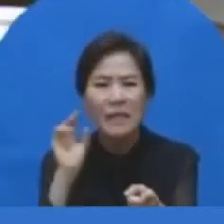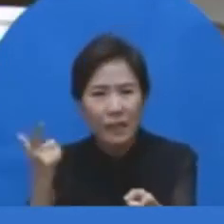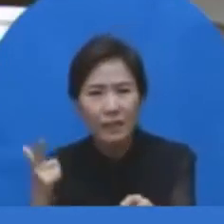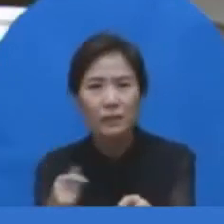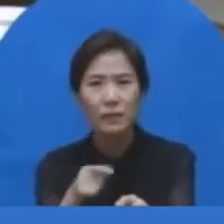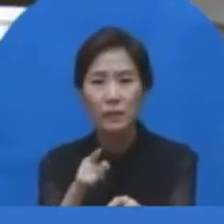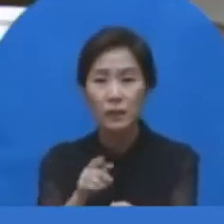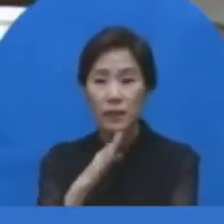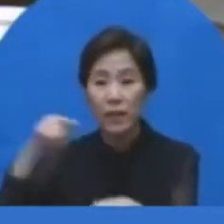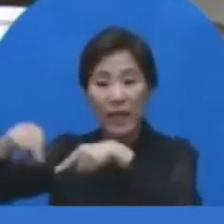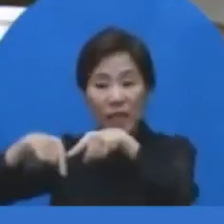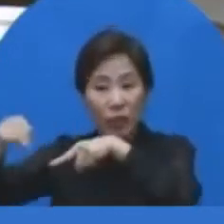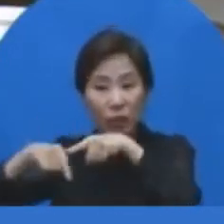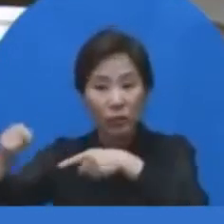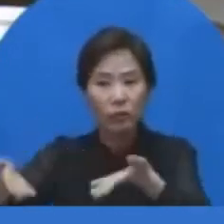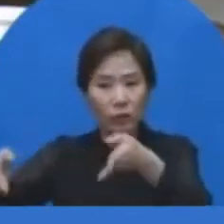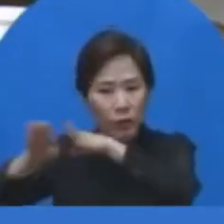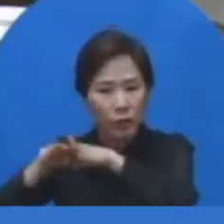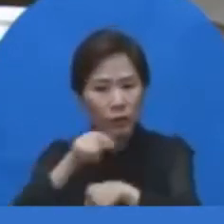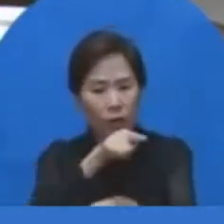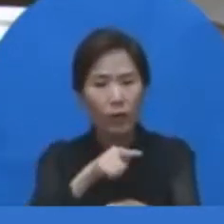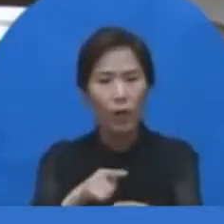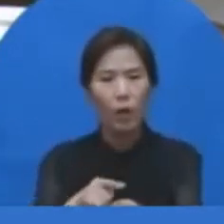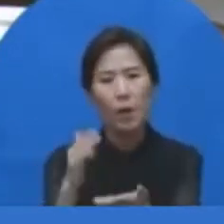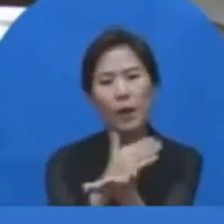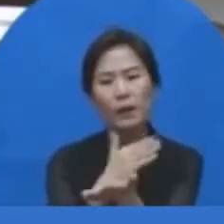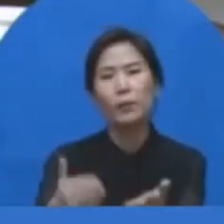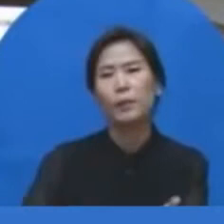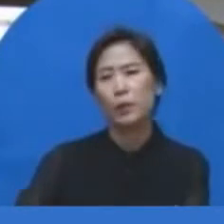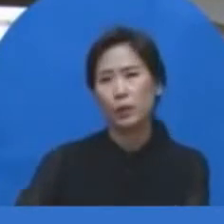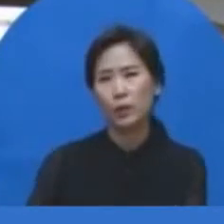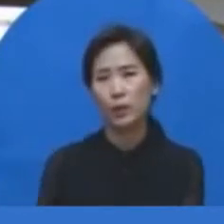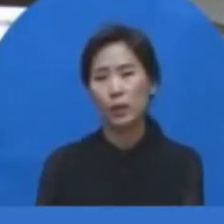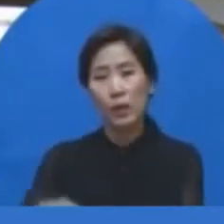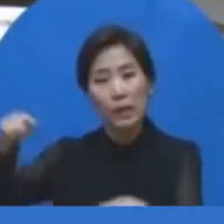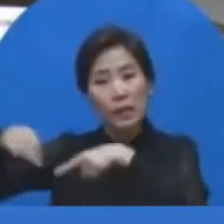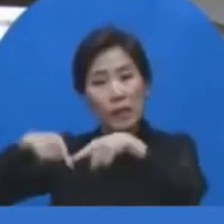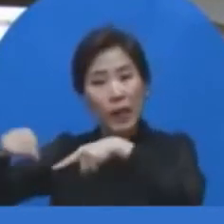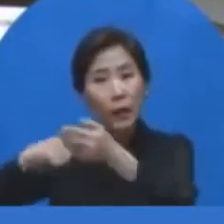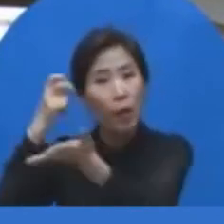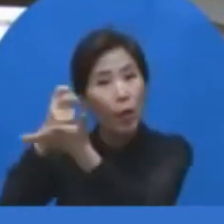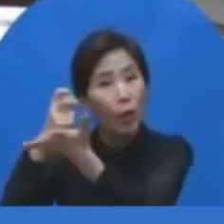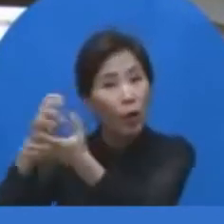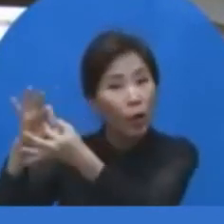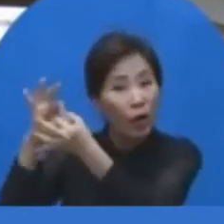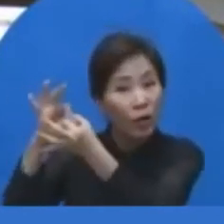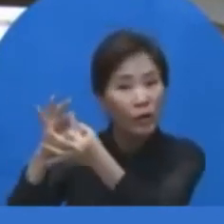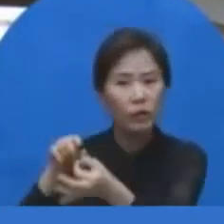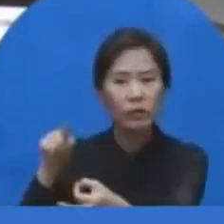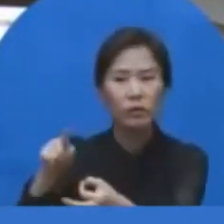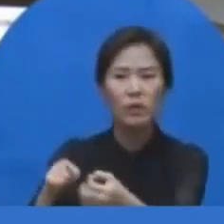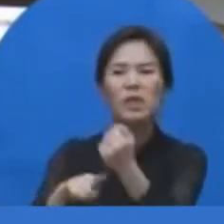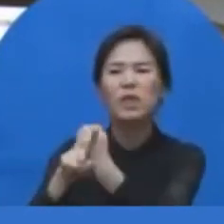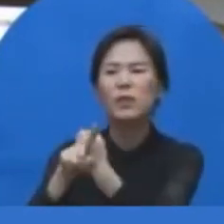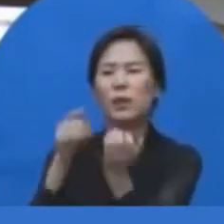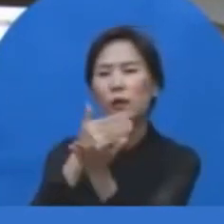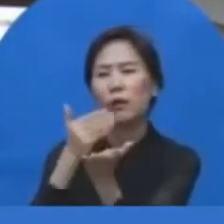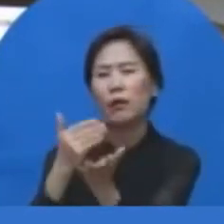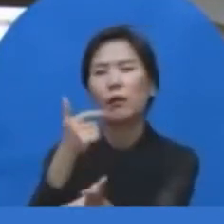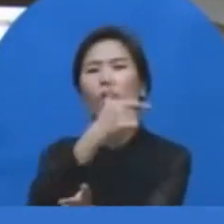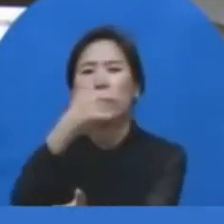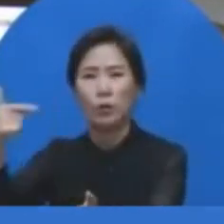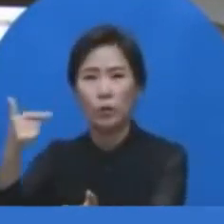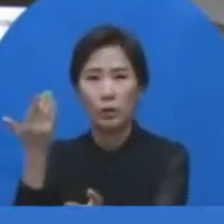해야 하는 것입니다. 시행령에서는 넓게 그렇게 되어 있었는데 이 처분을 할 때